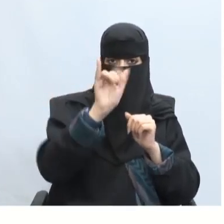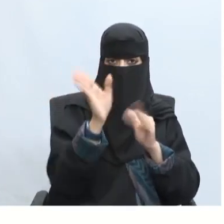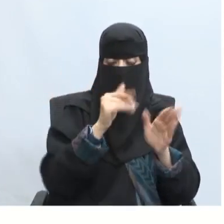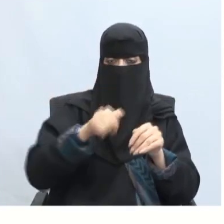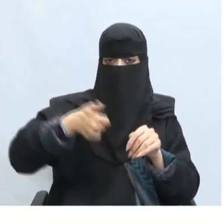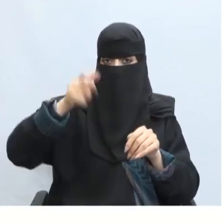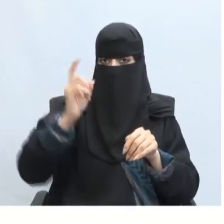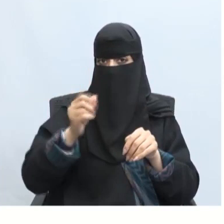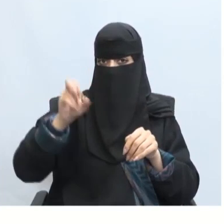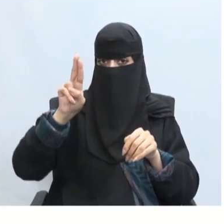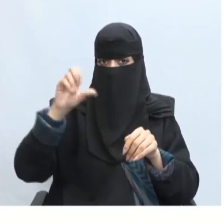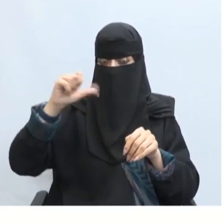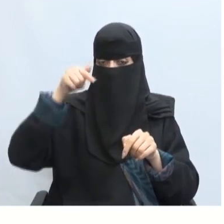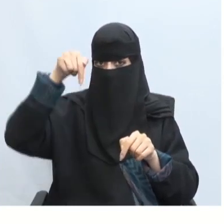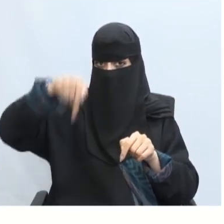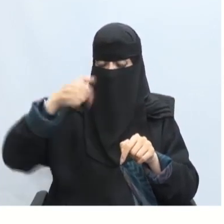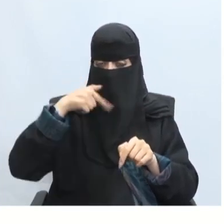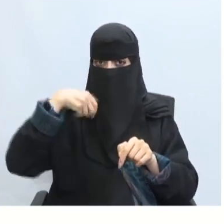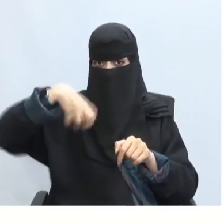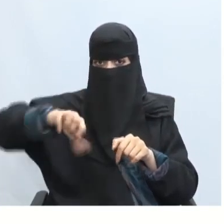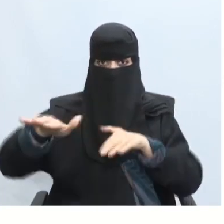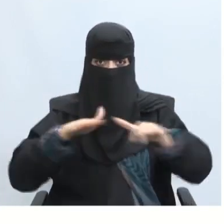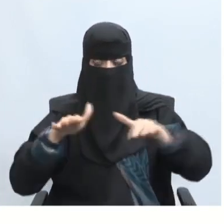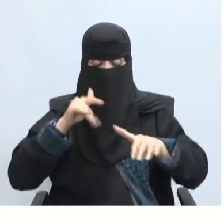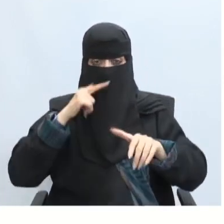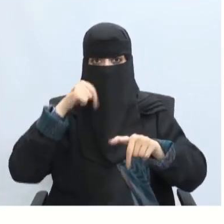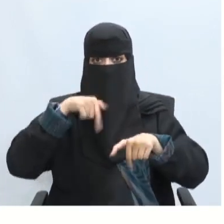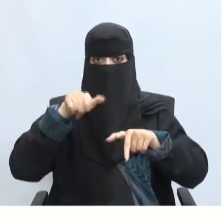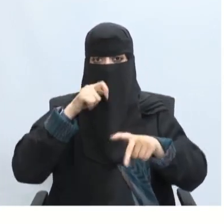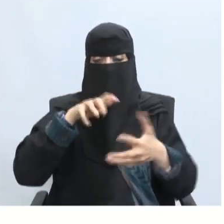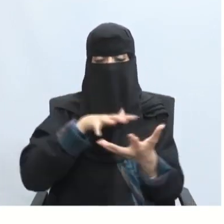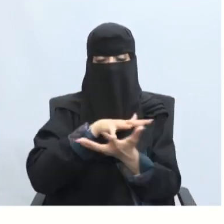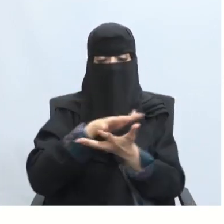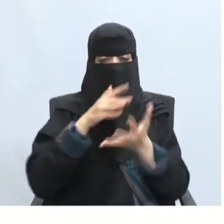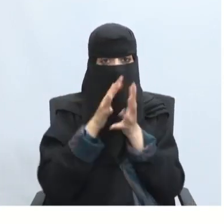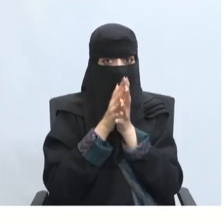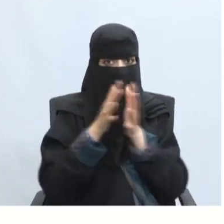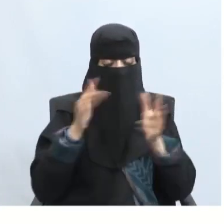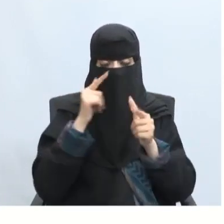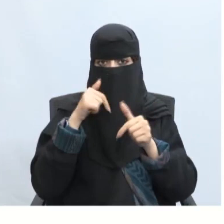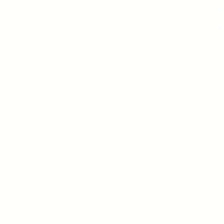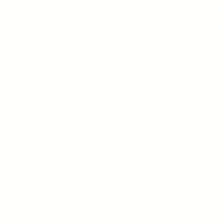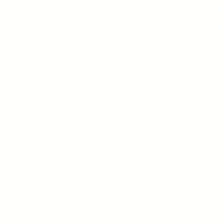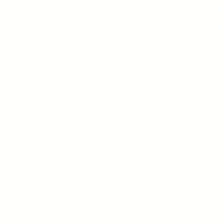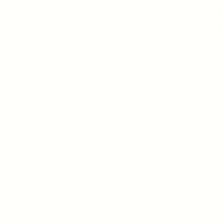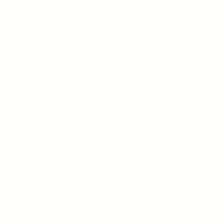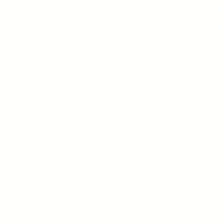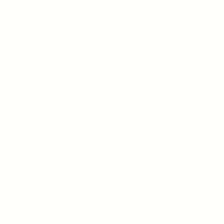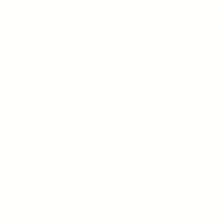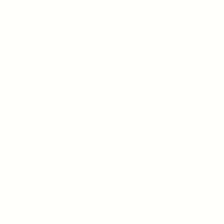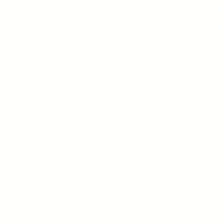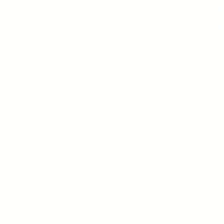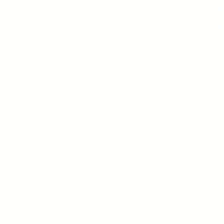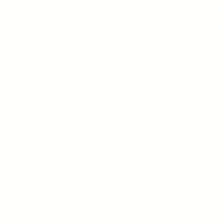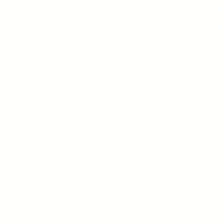قد يكون مدمرا ما السبب في ذلك احسنتم بسبب عدم توقعه كما حدث